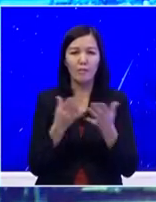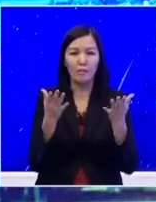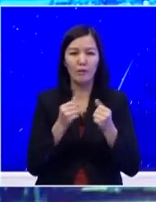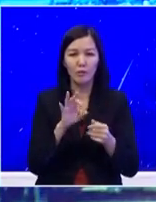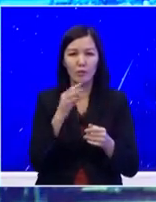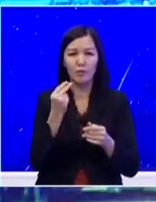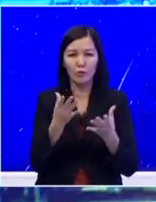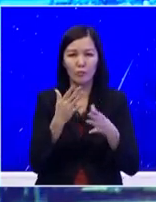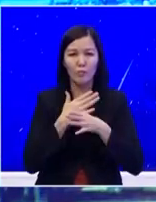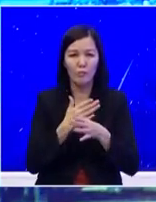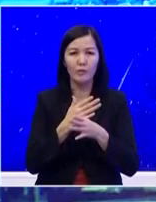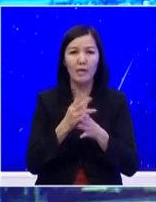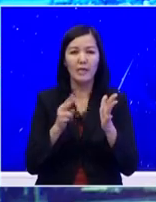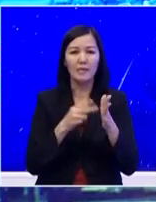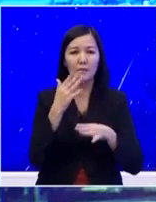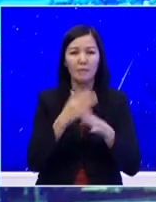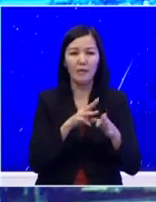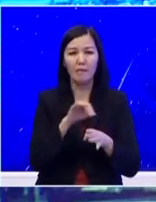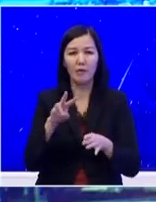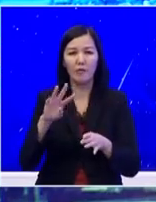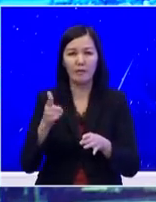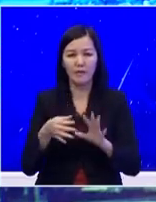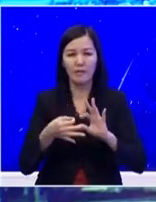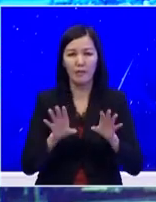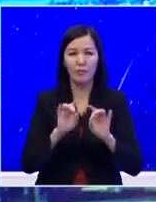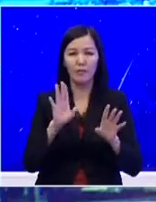получили социальную помощь на 7,5 миллионов тенге.